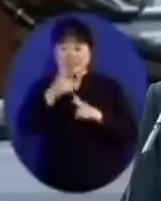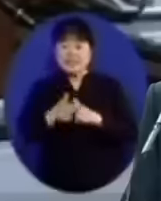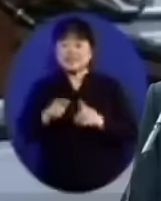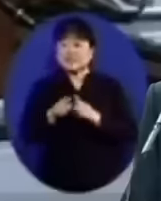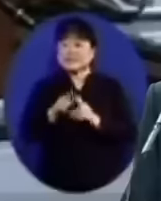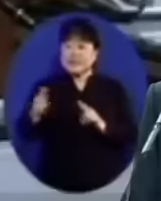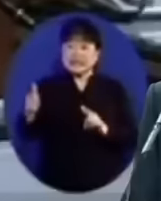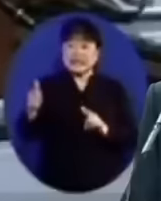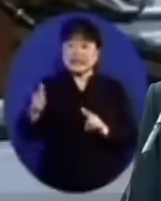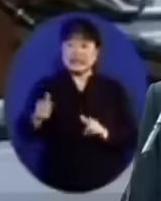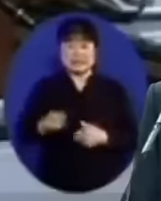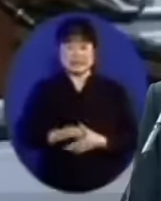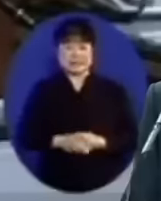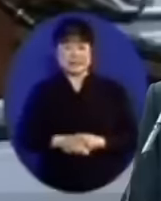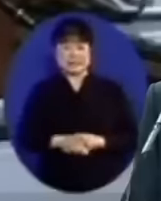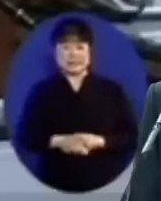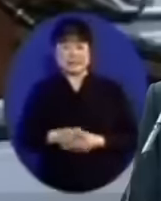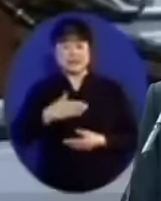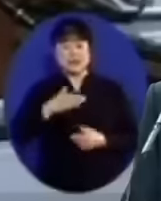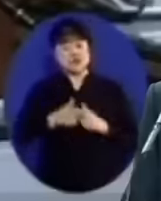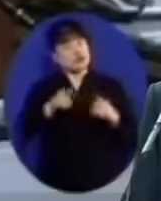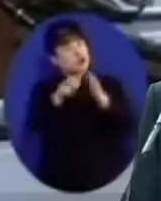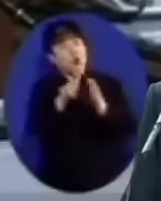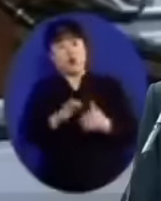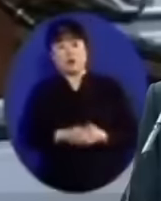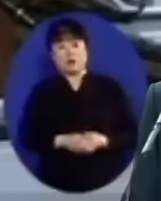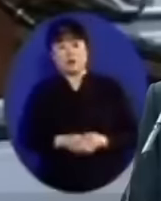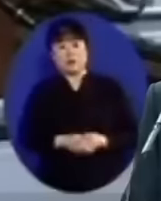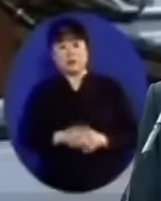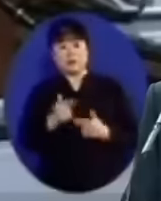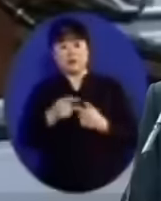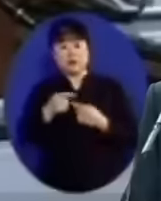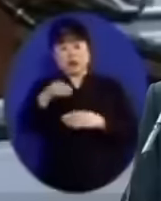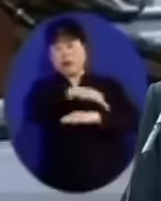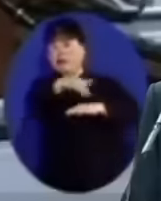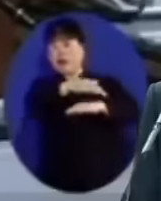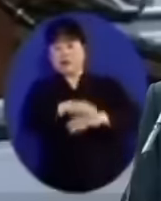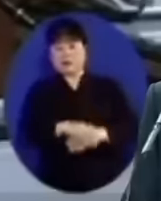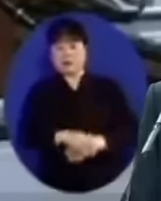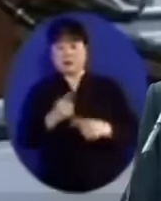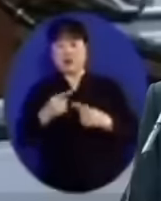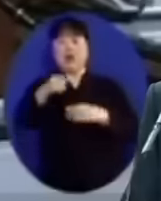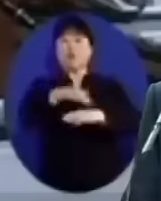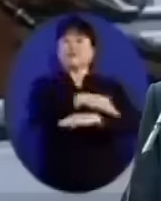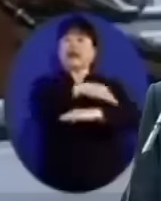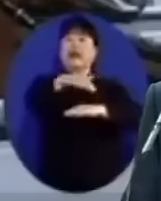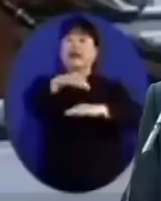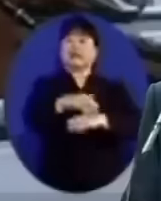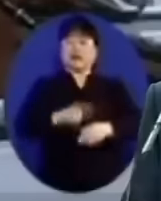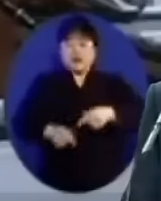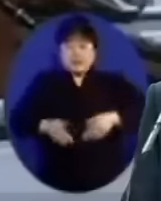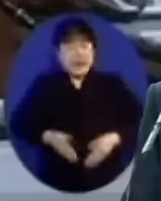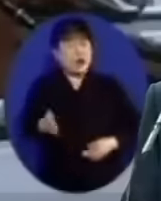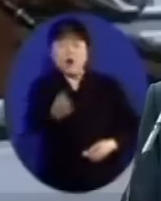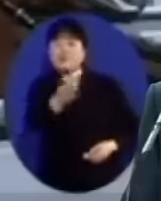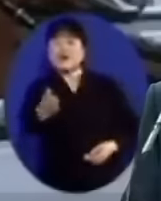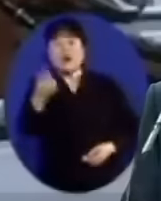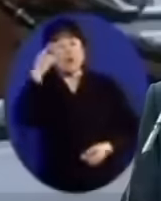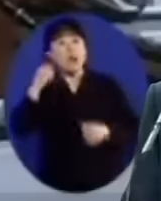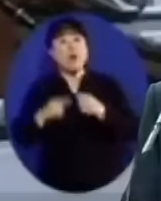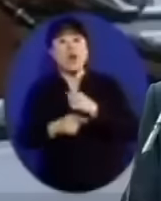안 믿는 사람입니다. 내가 왜 안 믿어요? 내가 얼마 전 교회에 나오는데 교회는 나와도 거듭나지 않았었습니다.